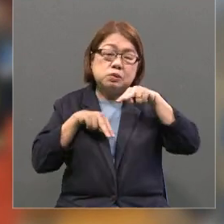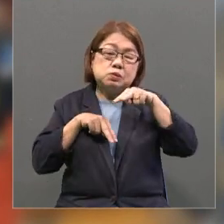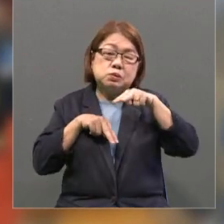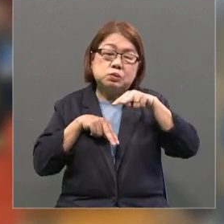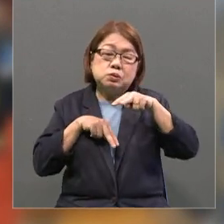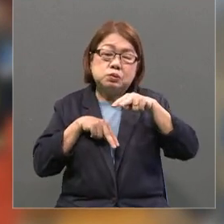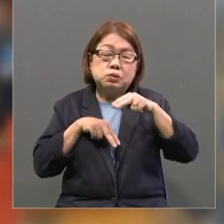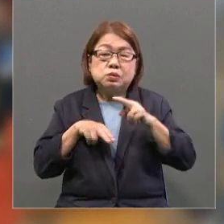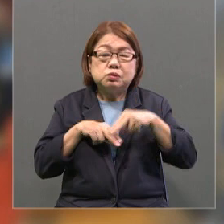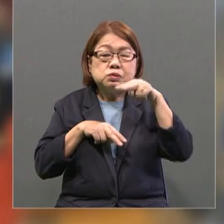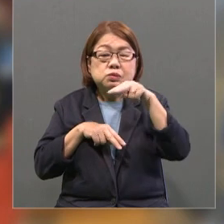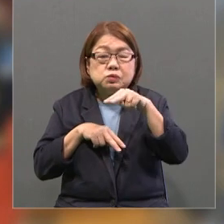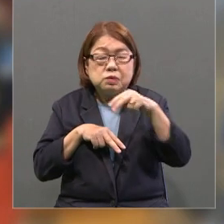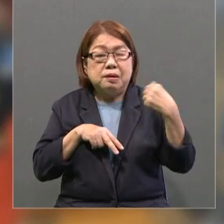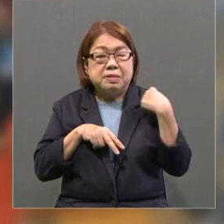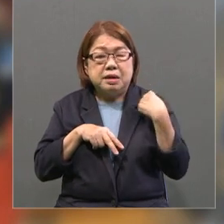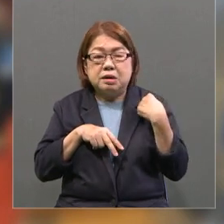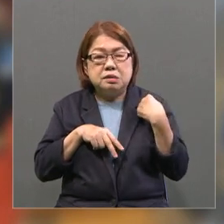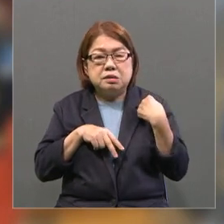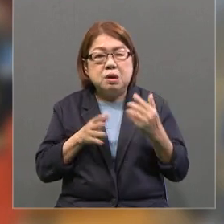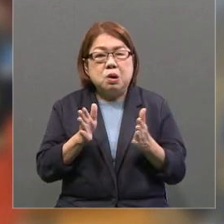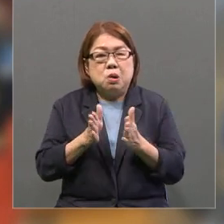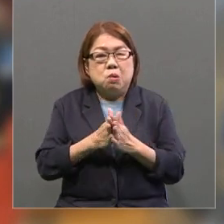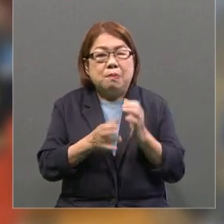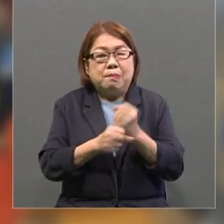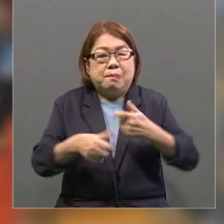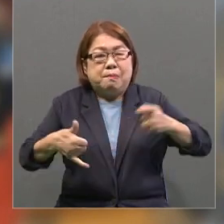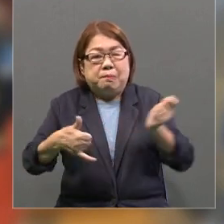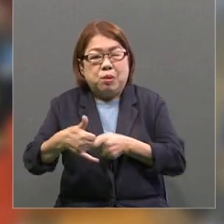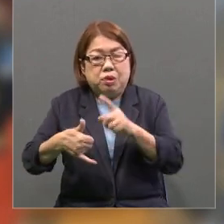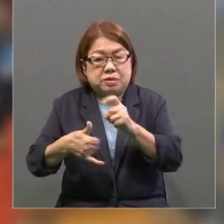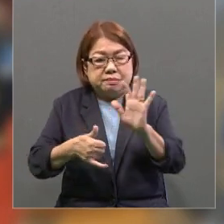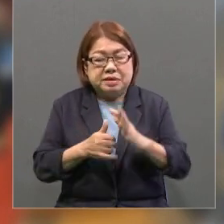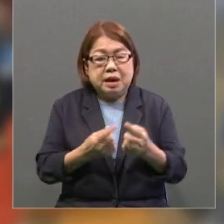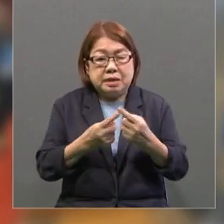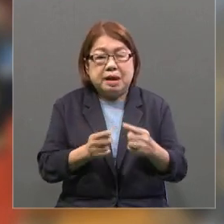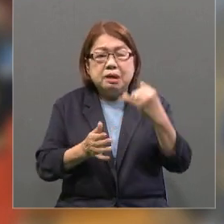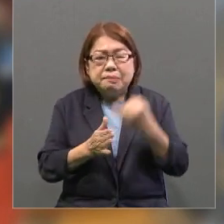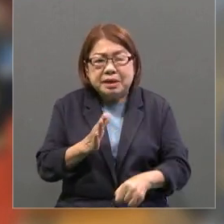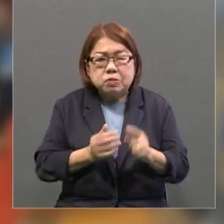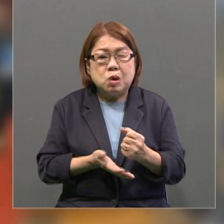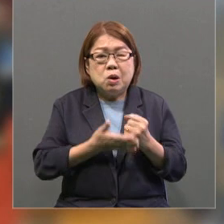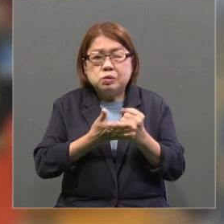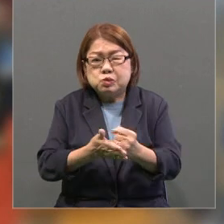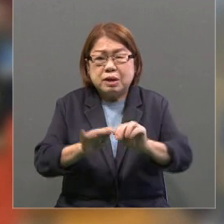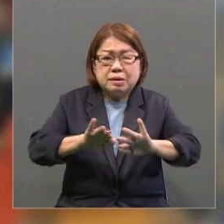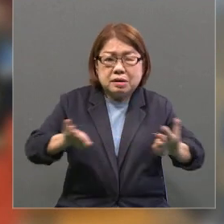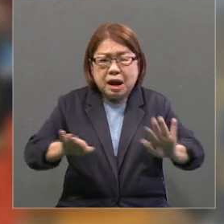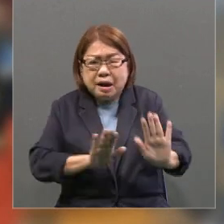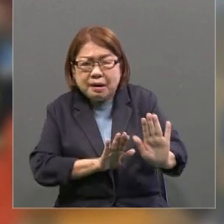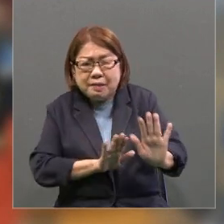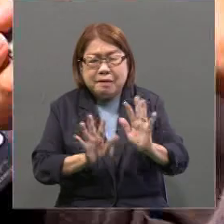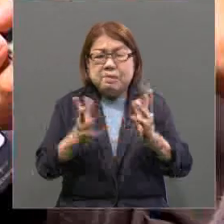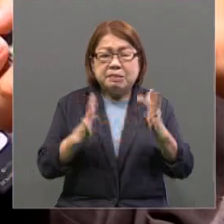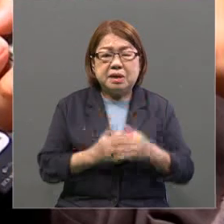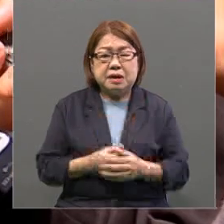อยู่ในที่เกิดเหตุก็เลยไม่ได้เข้าข่ายร่วมทำร้ายร่างกายแต่เข้าข่ายไม่ให้การช่วยเหลือส่วนกรณีกระแสข่าว